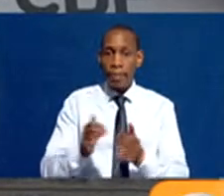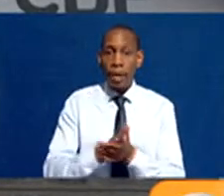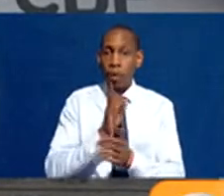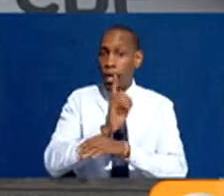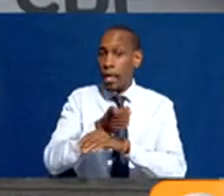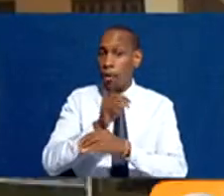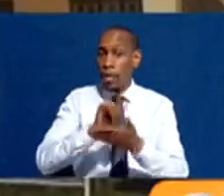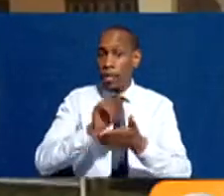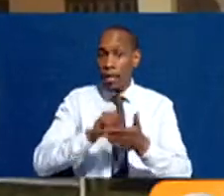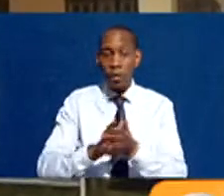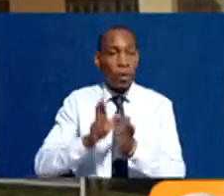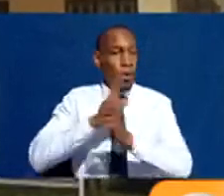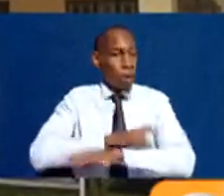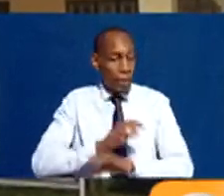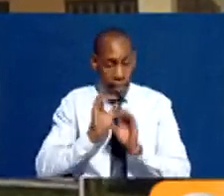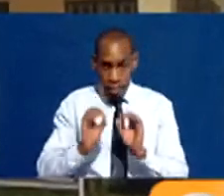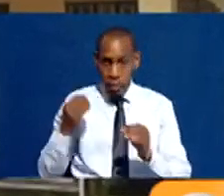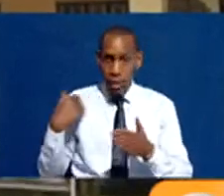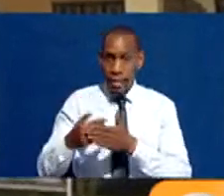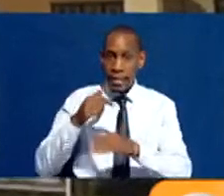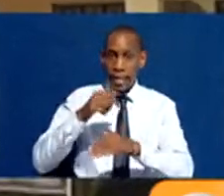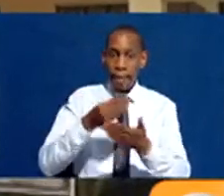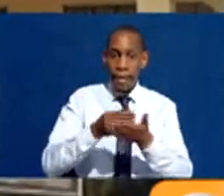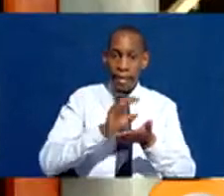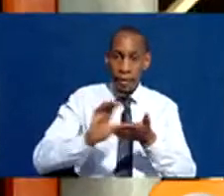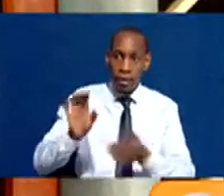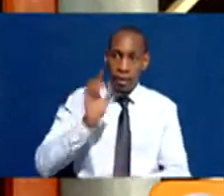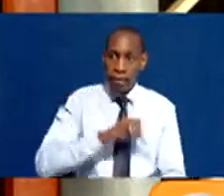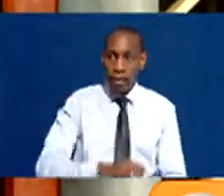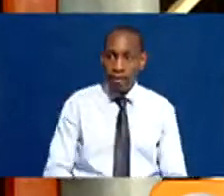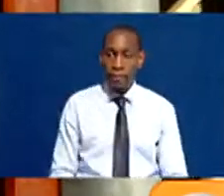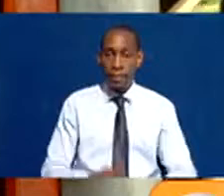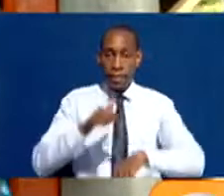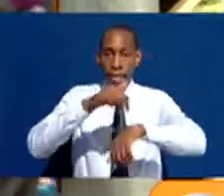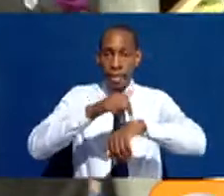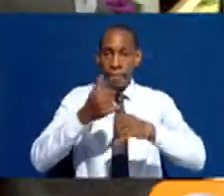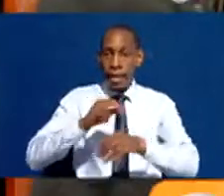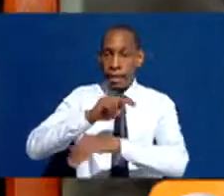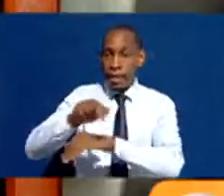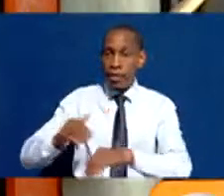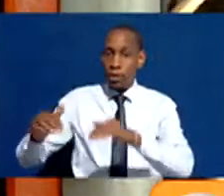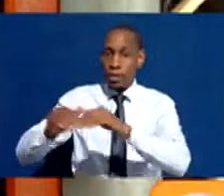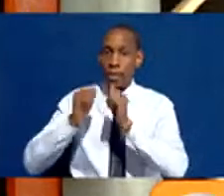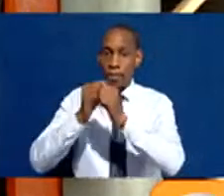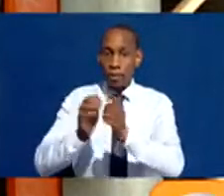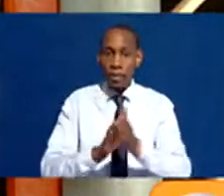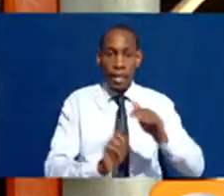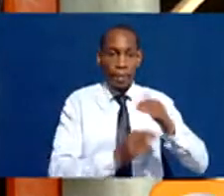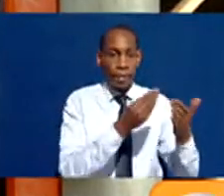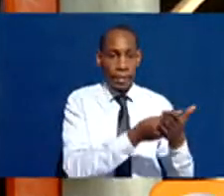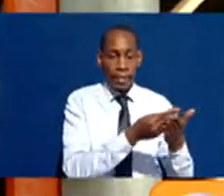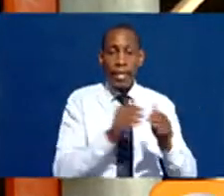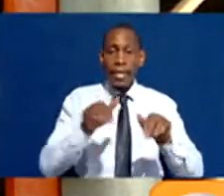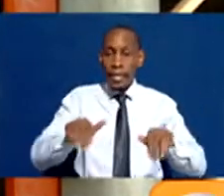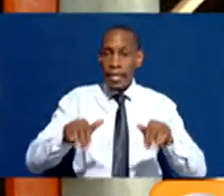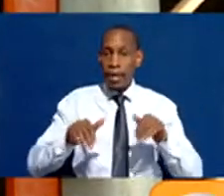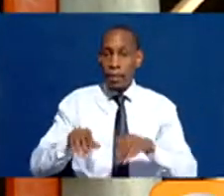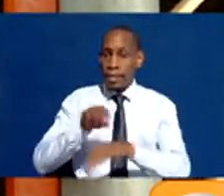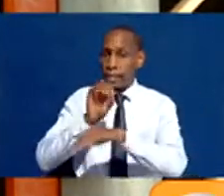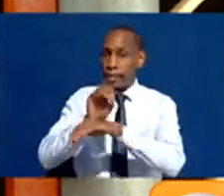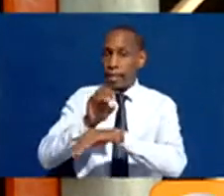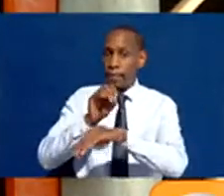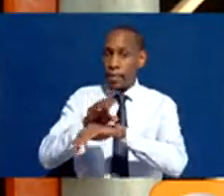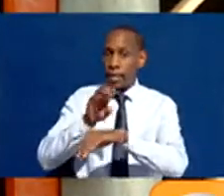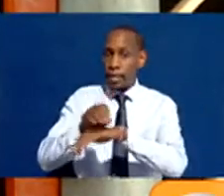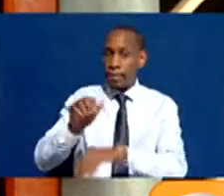wanatishia kuwa hawataenda hadi pesa hizo zitolewe. Kwa sasa bunge la kitaifa pamoja na wizara ya fedha inasubiri ushauri kutoka